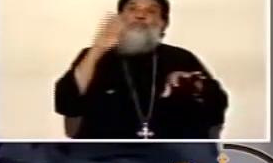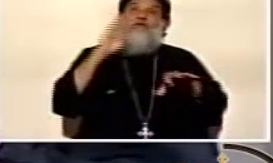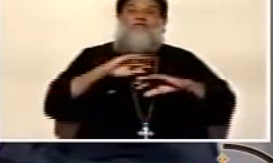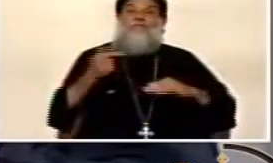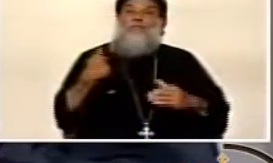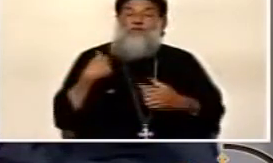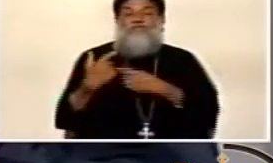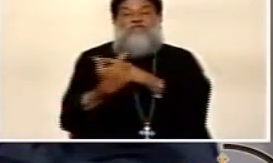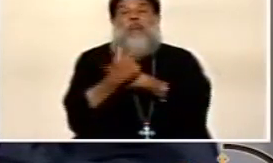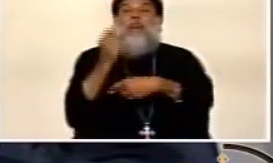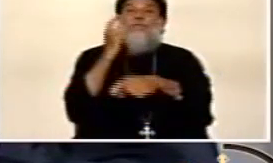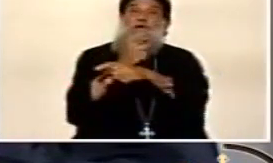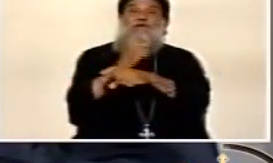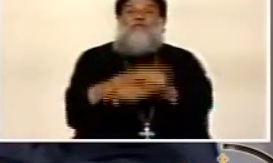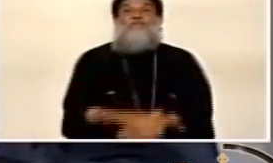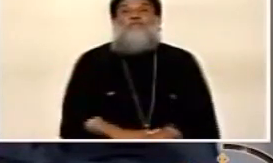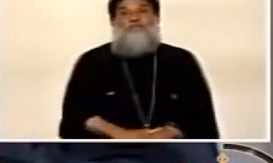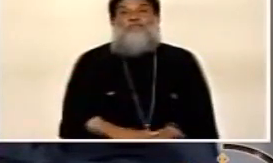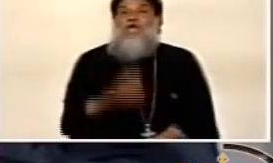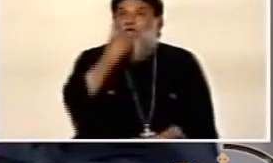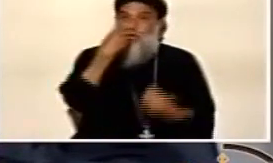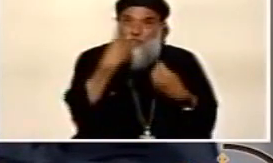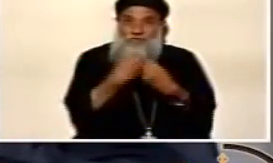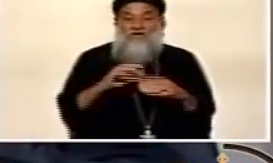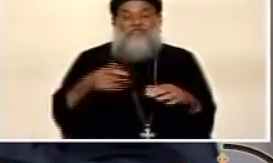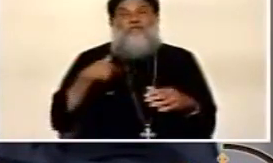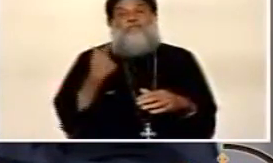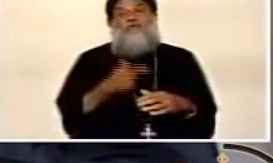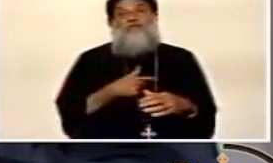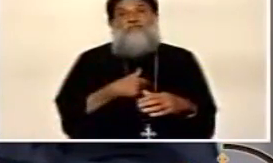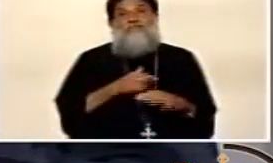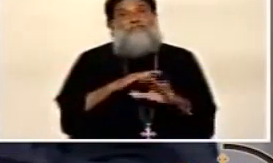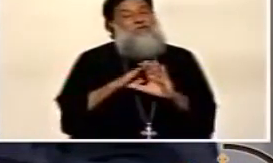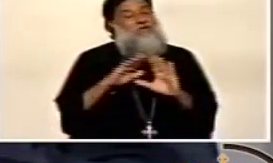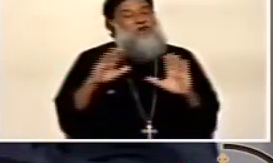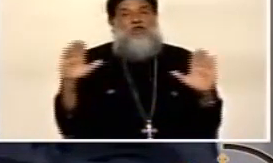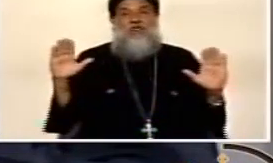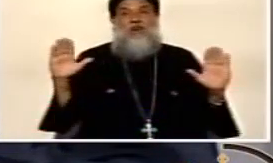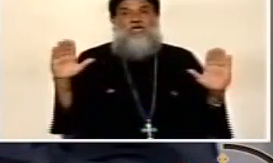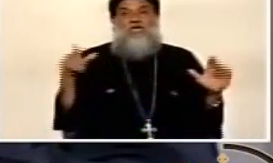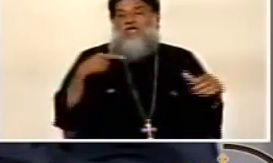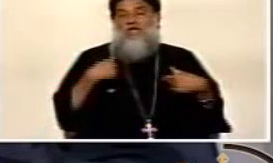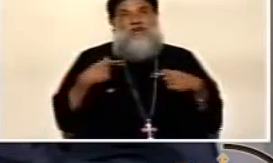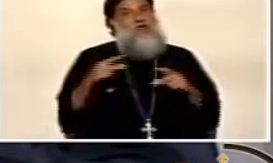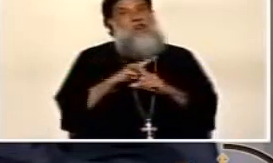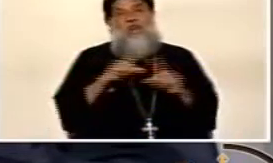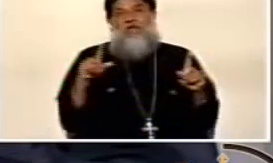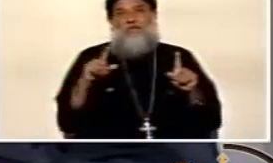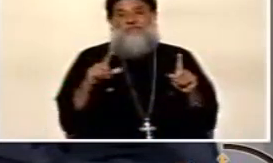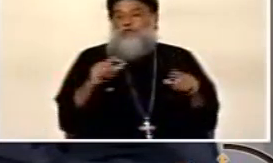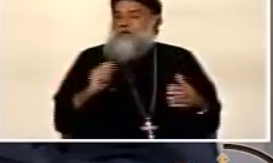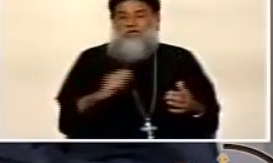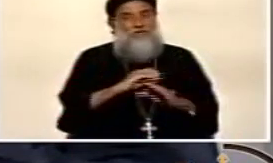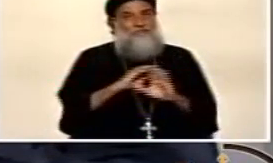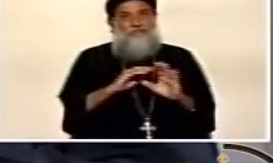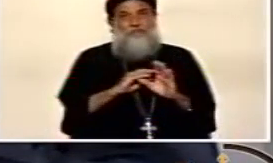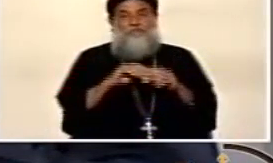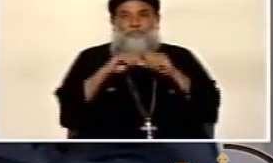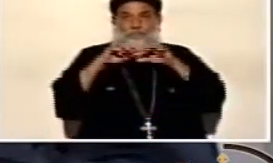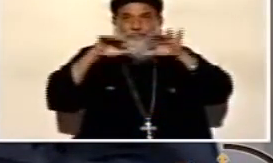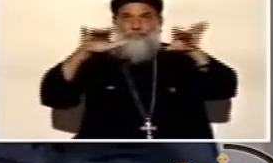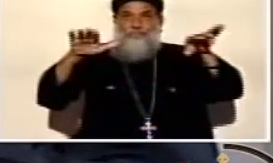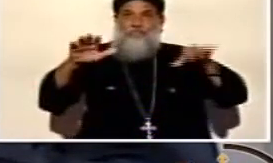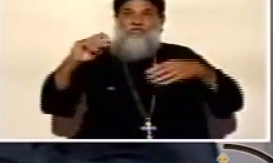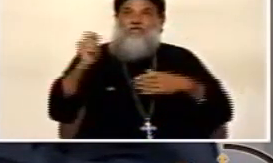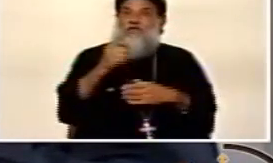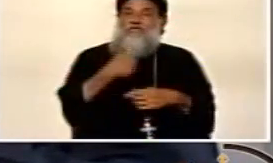يعيشون. أما أنا فلم أستعمل شيئا من هذا، ولا كتبت هذا لكي يصير